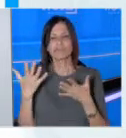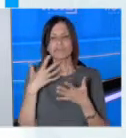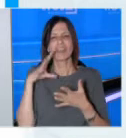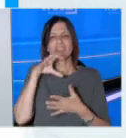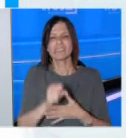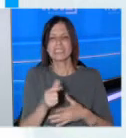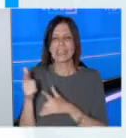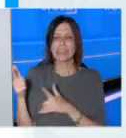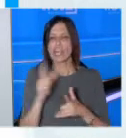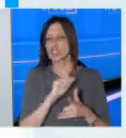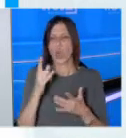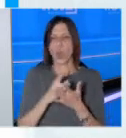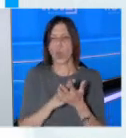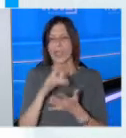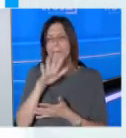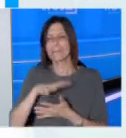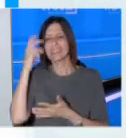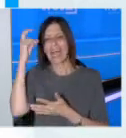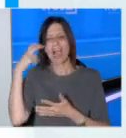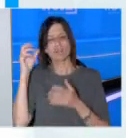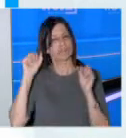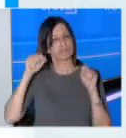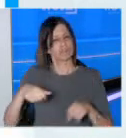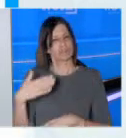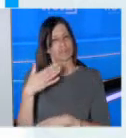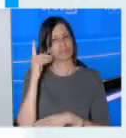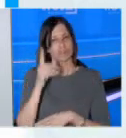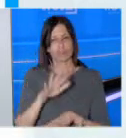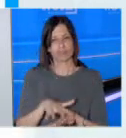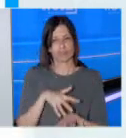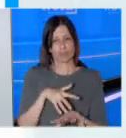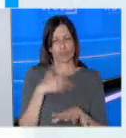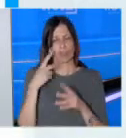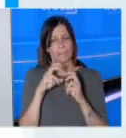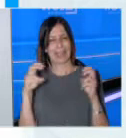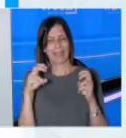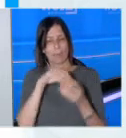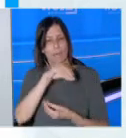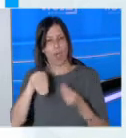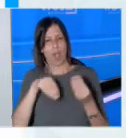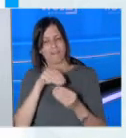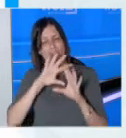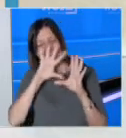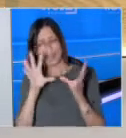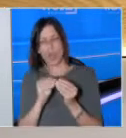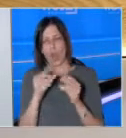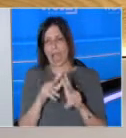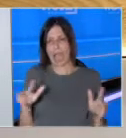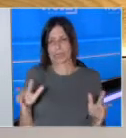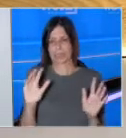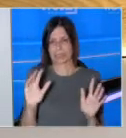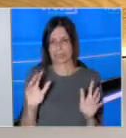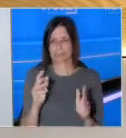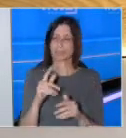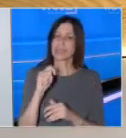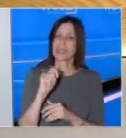הערבי. ריבונות המדינה חייבת להיות מורגשת בערים המעורבות ובכל הארץ.